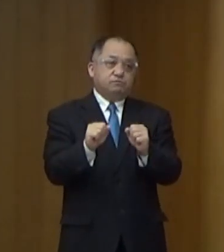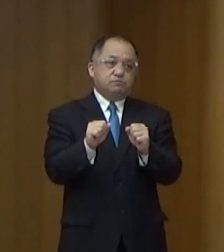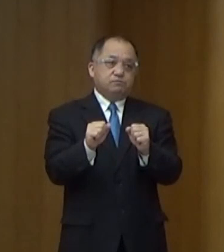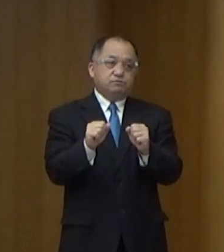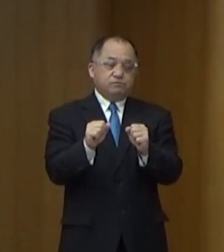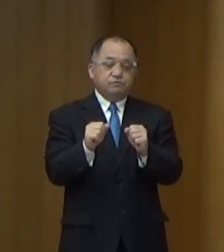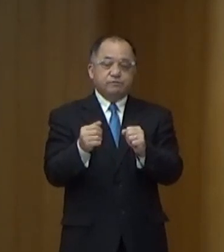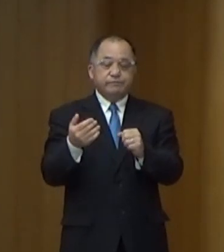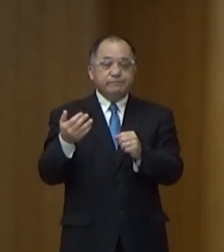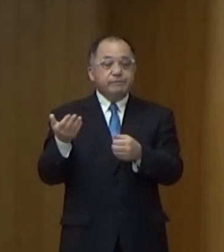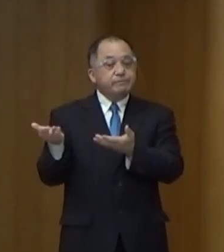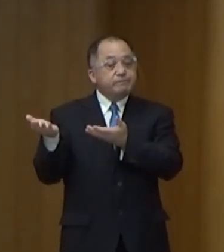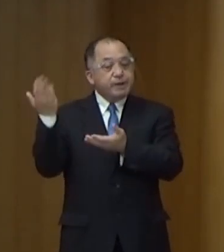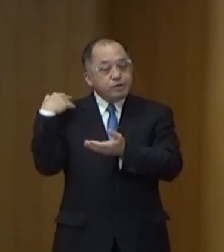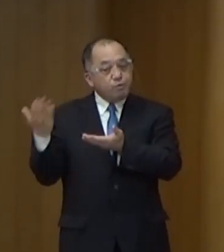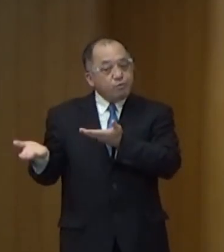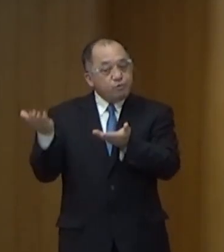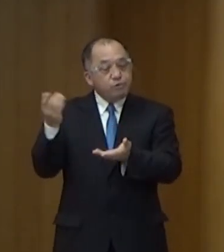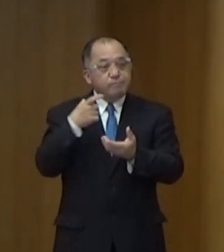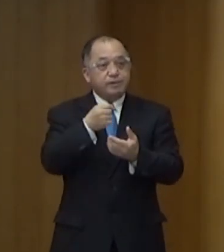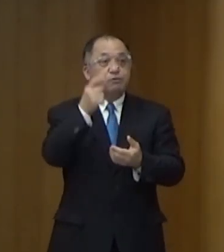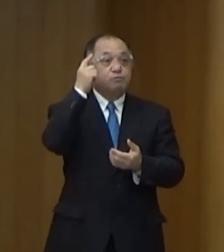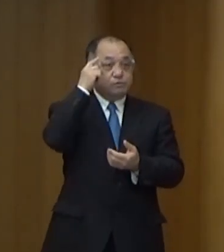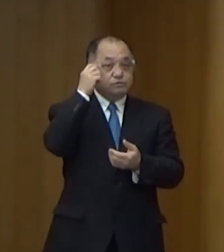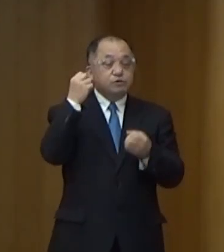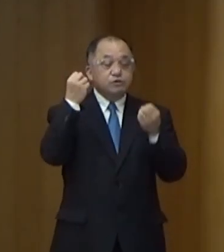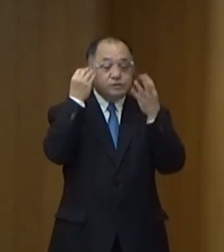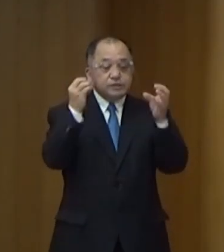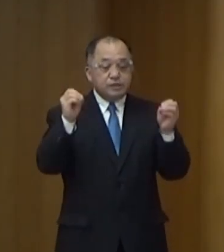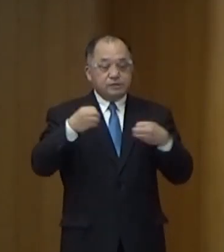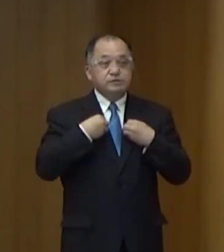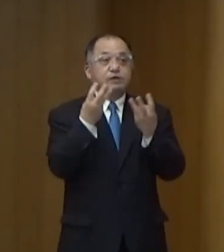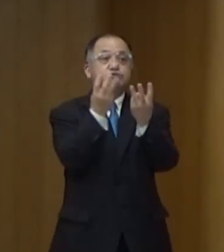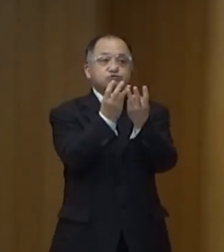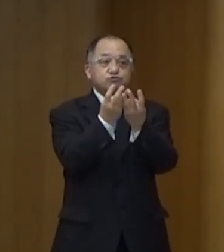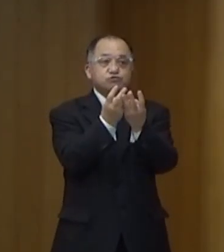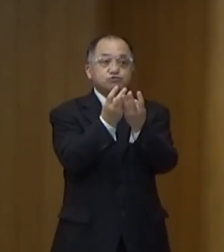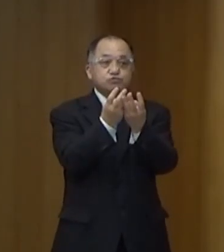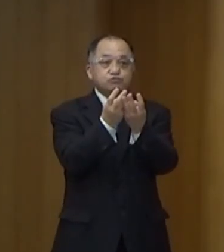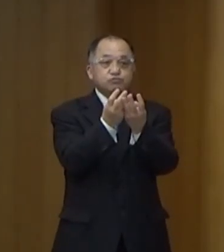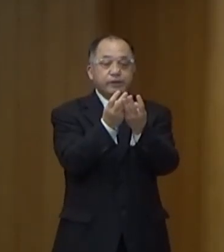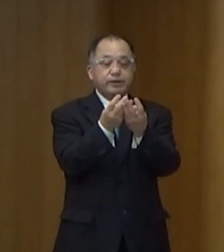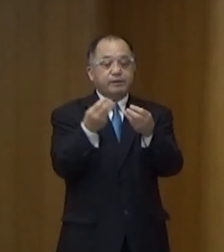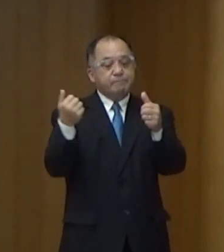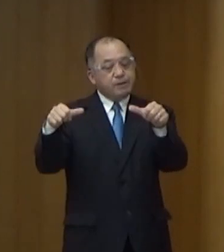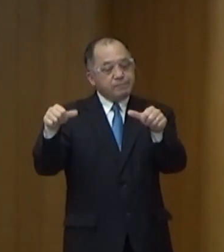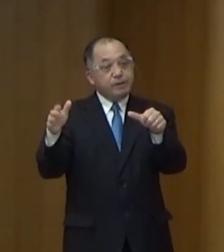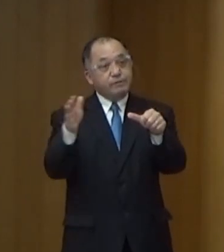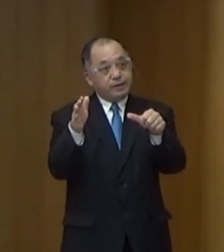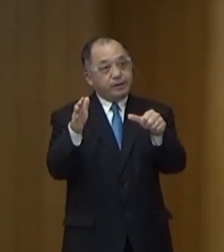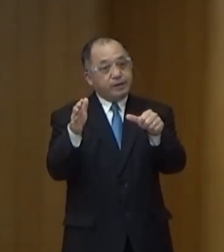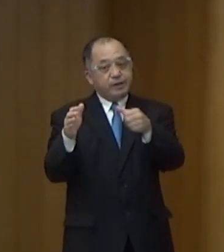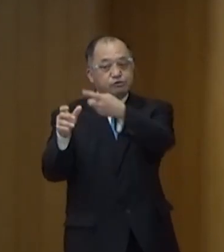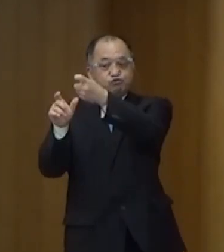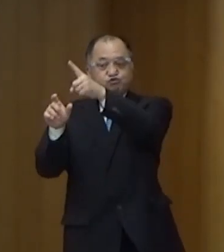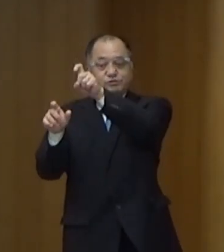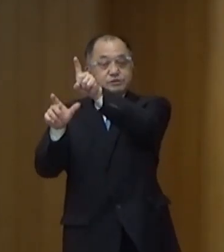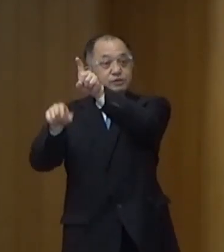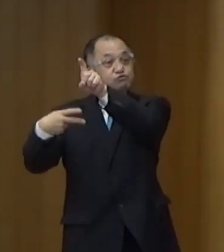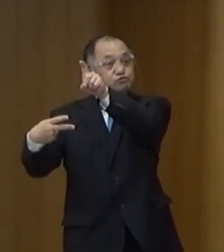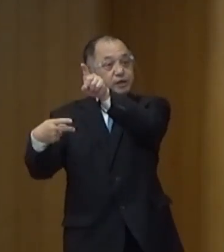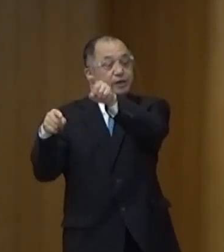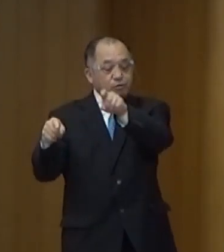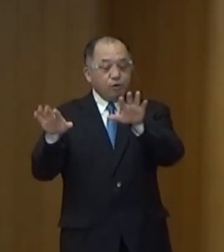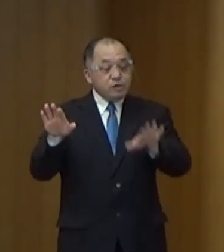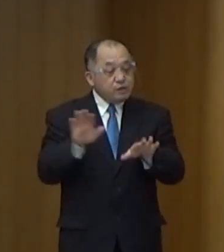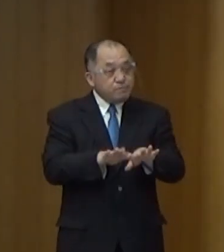たいと思います。新規感染者数、こちらが同程度であった11月の2日、こちらで比較